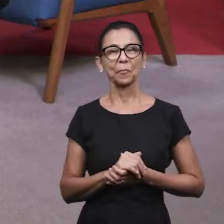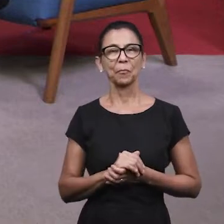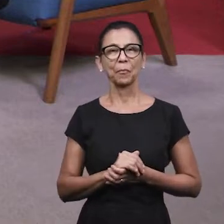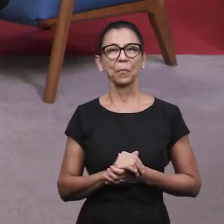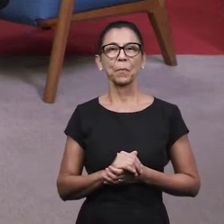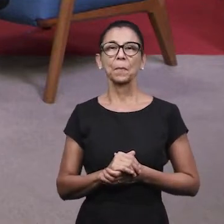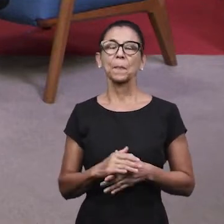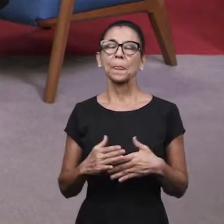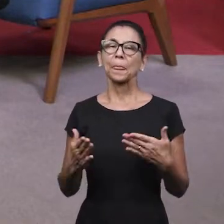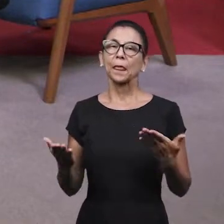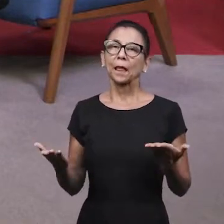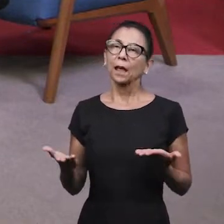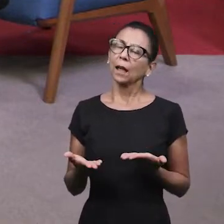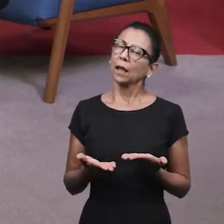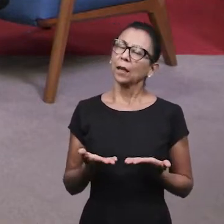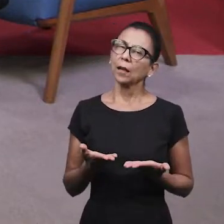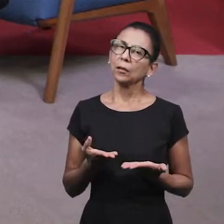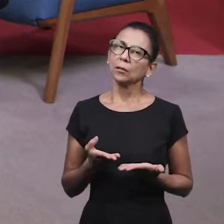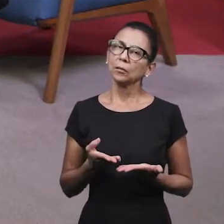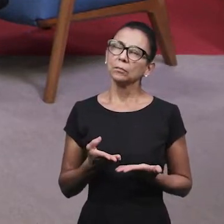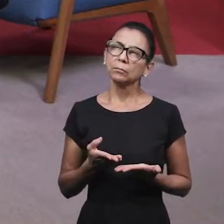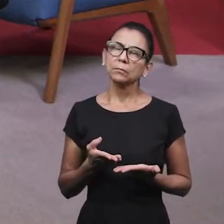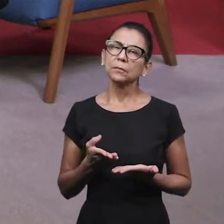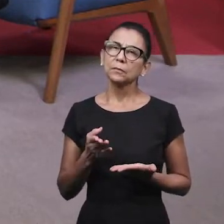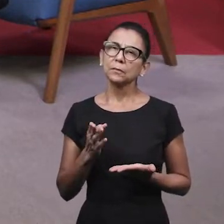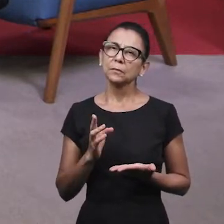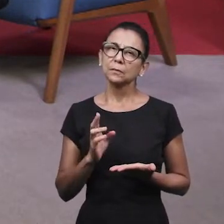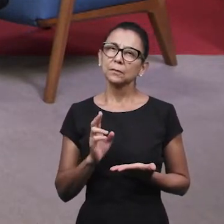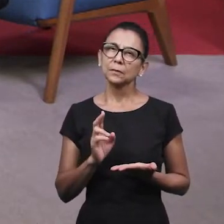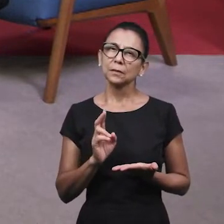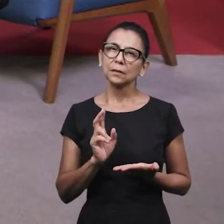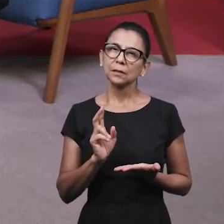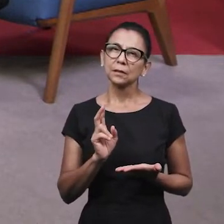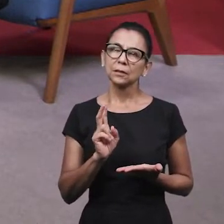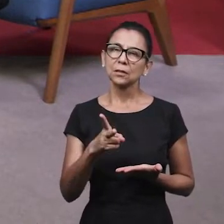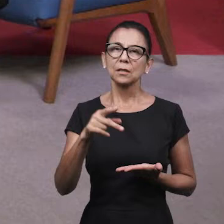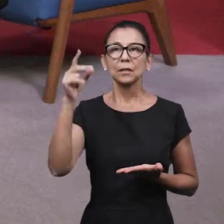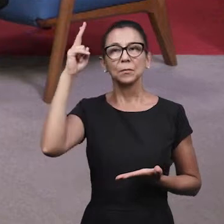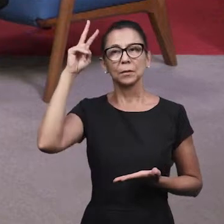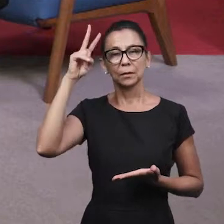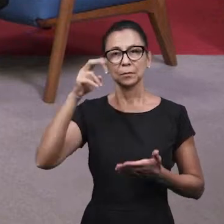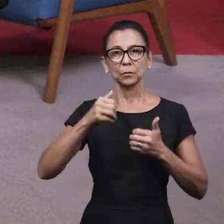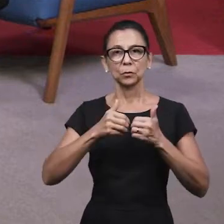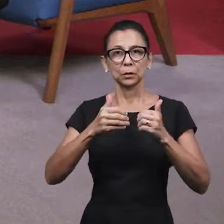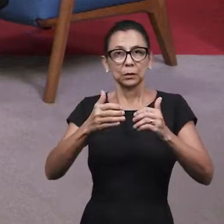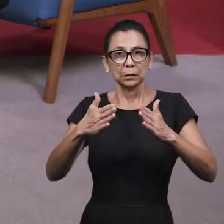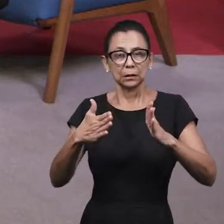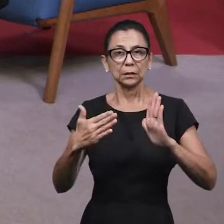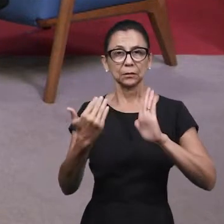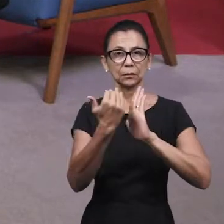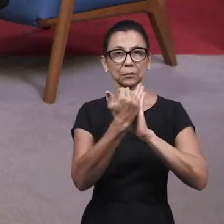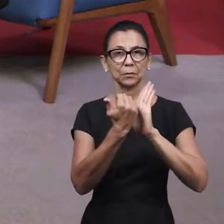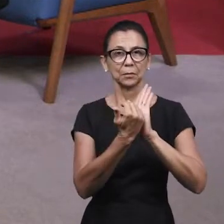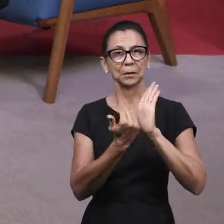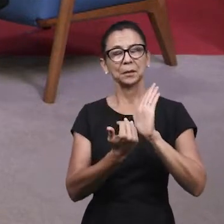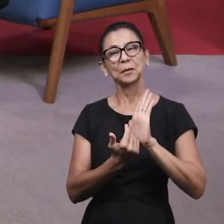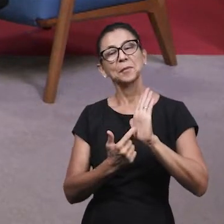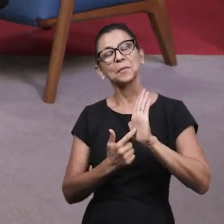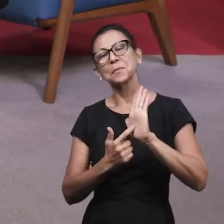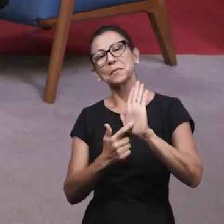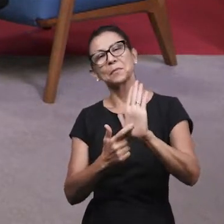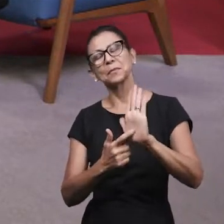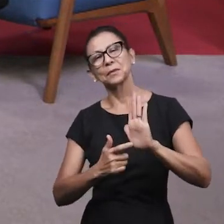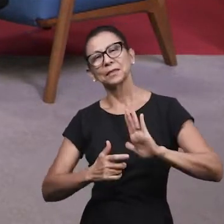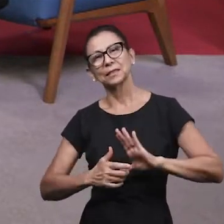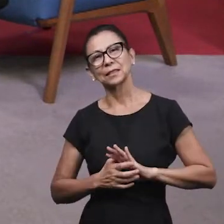participent. Très bien. Et nous aimons toujours nous rappeler ici, au début du